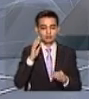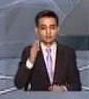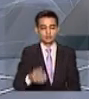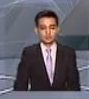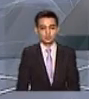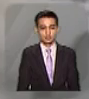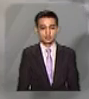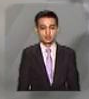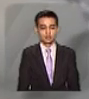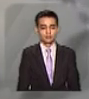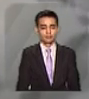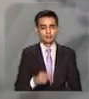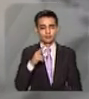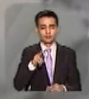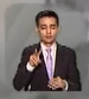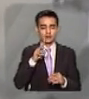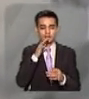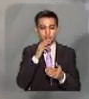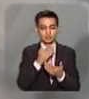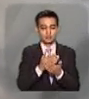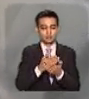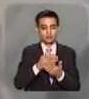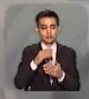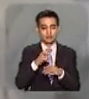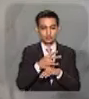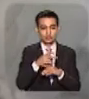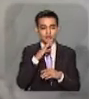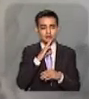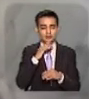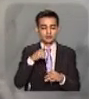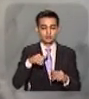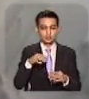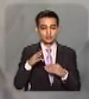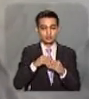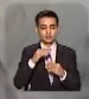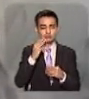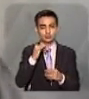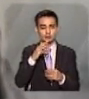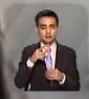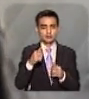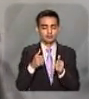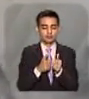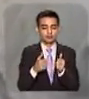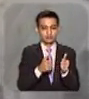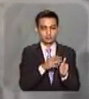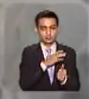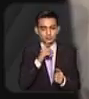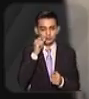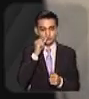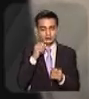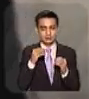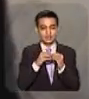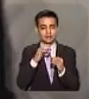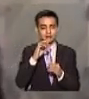вопросы. Второй час ночи девушка с сумкой и, судя по всему, в шубе возвращается домой. Следом идет мужчина. Примерно через 10